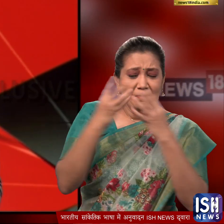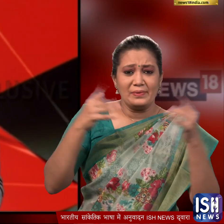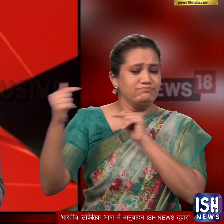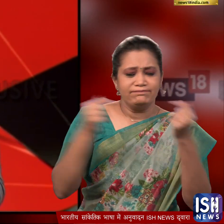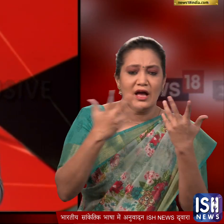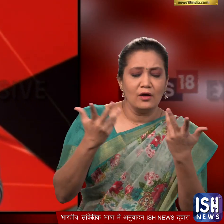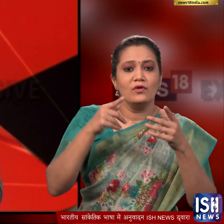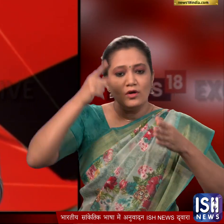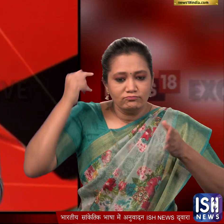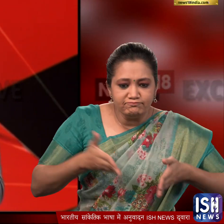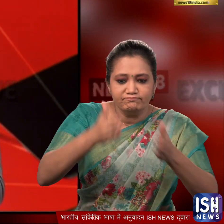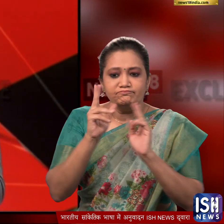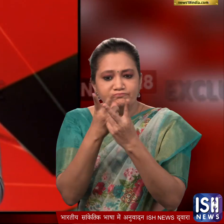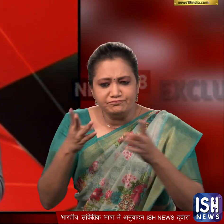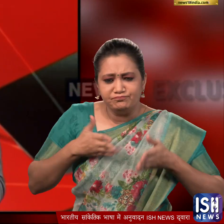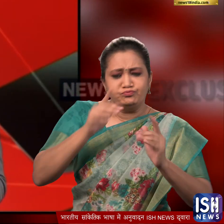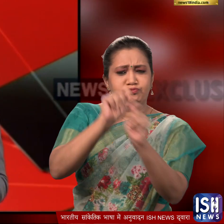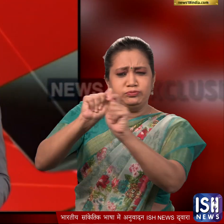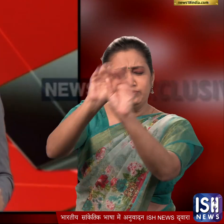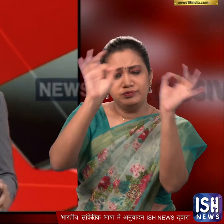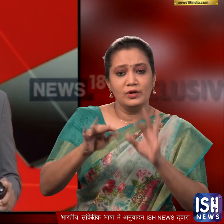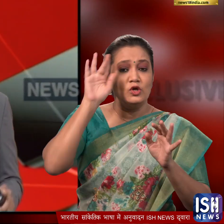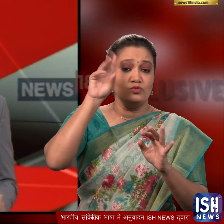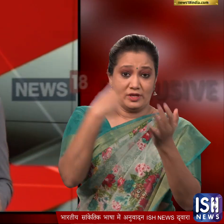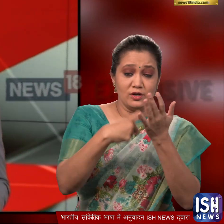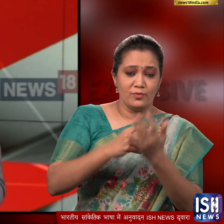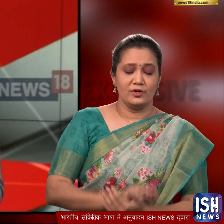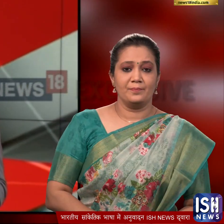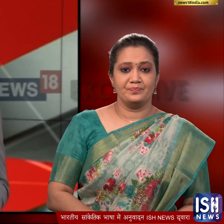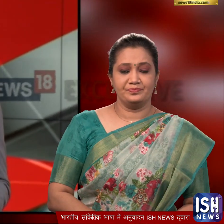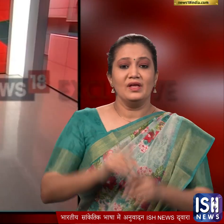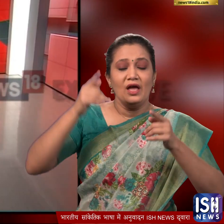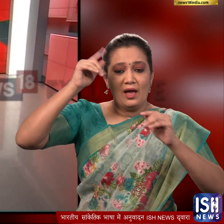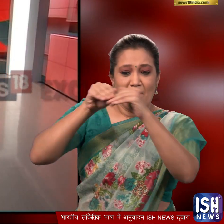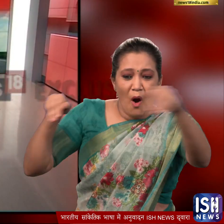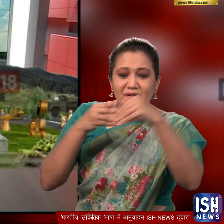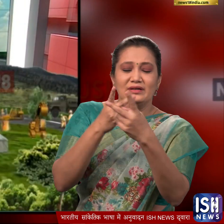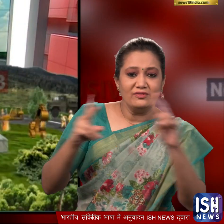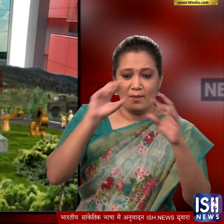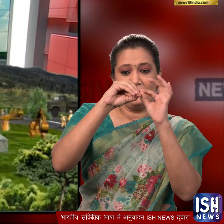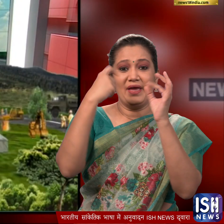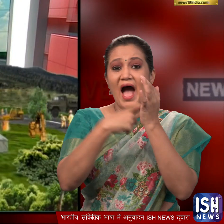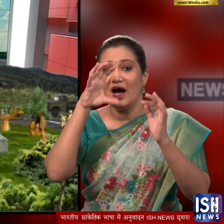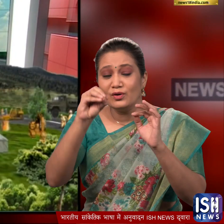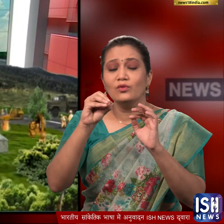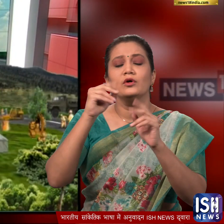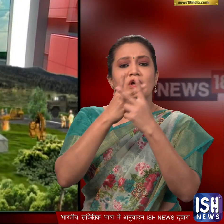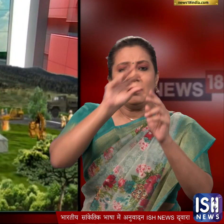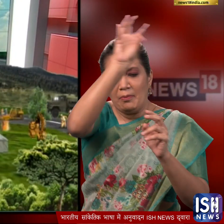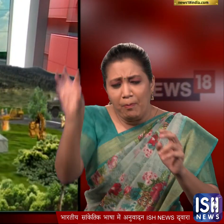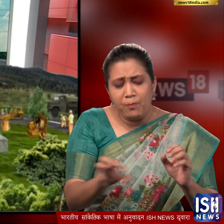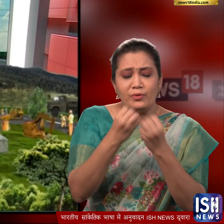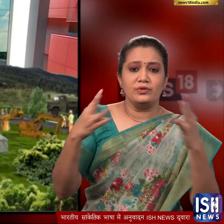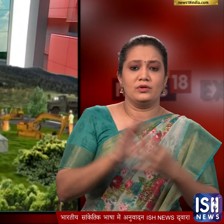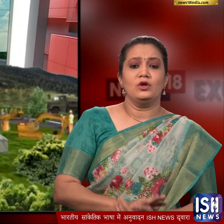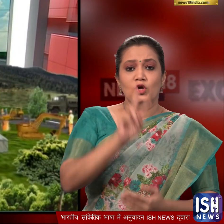के कई राज्यों में सड़कों का जाल तेजी से बिछाया जा रहा है। न्यूज़ 18 के संदीप बोल की रिपोर्ट है कि सीमा पर सड़क बनाने वाला संगठन BRO देश के